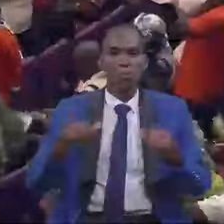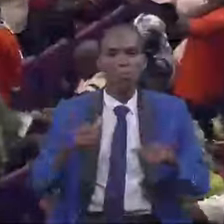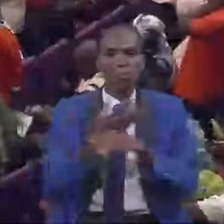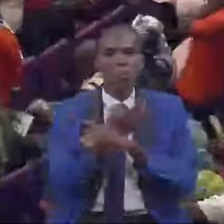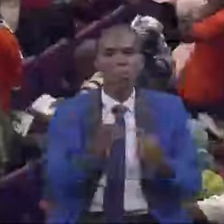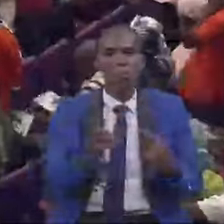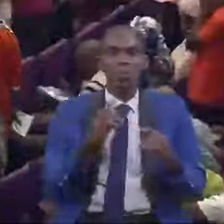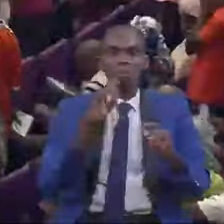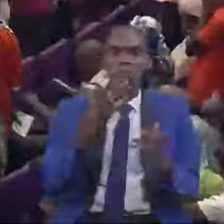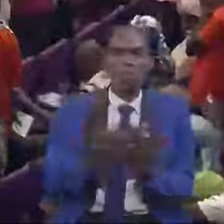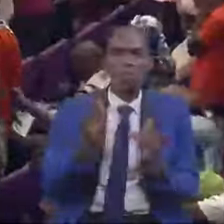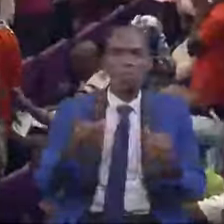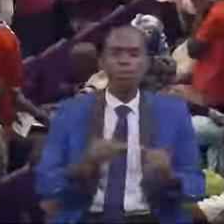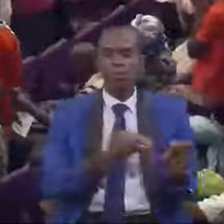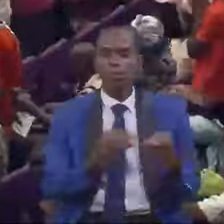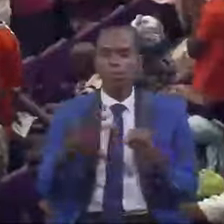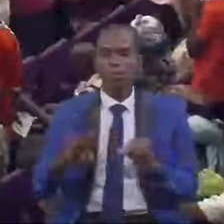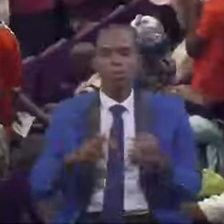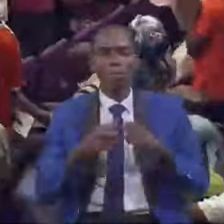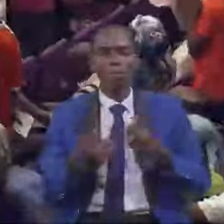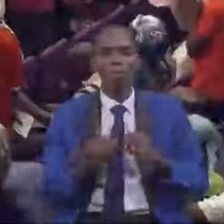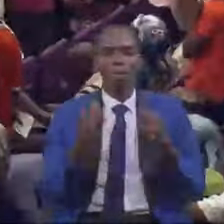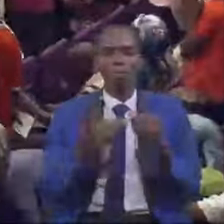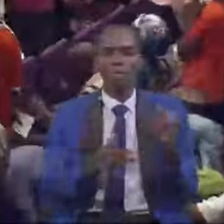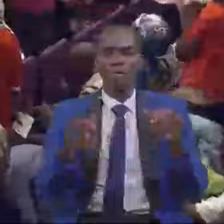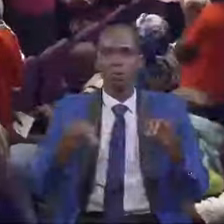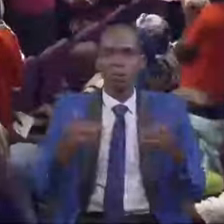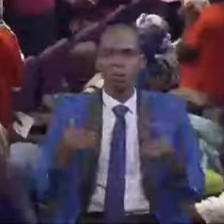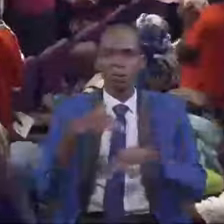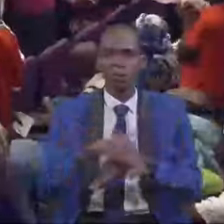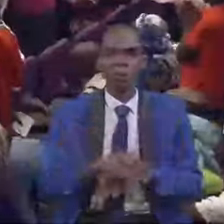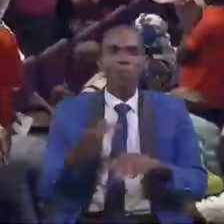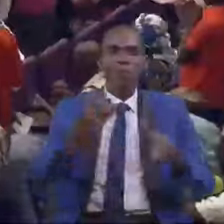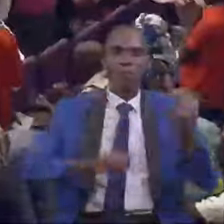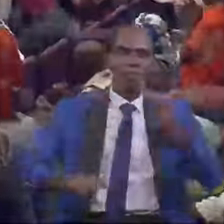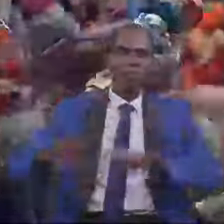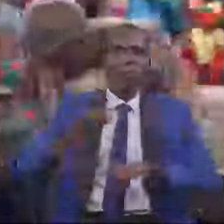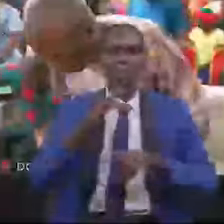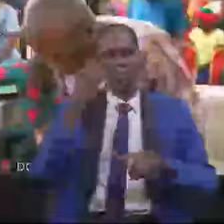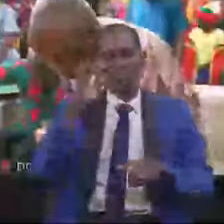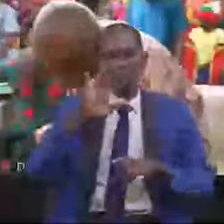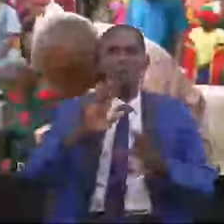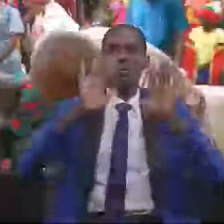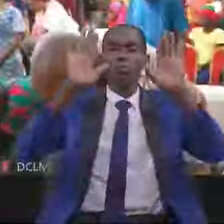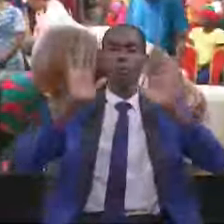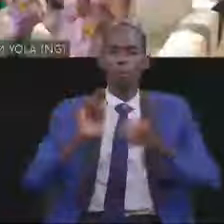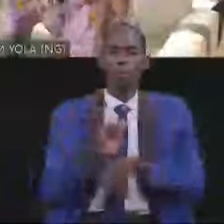la délivrance vérifiable, le déplacement de montagne vérifiable. Ouvrez la bouche et parlez au Seigneur, votre miracle est venu. Votre miracle est venu.